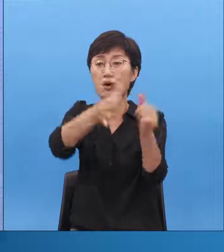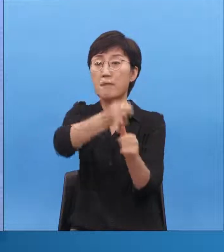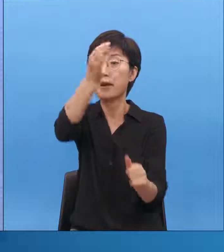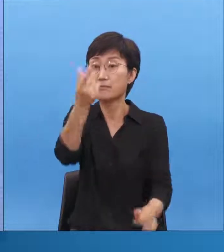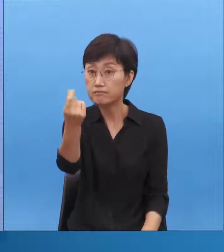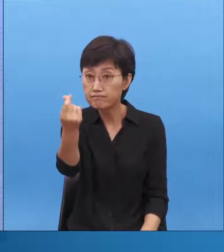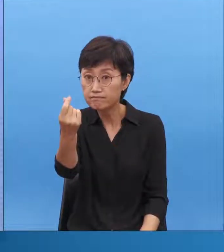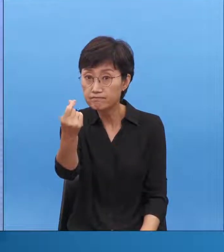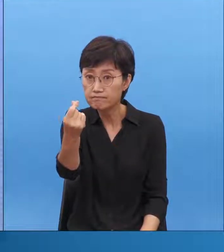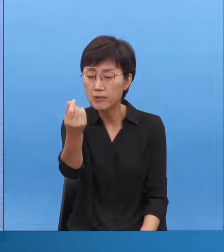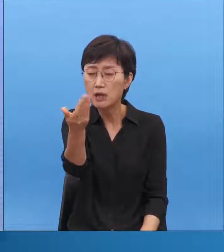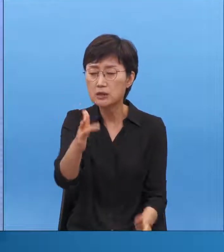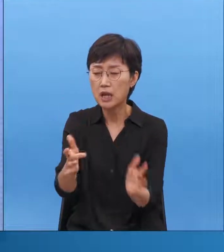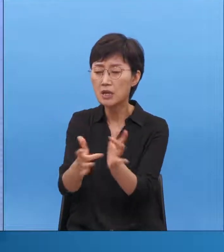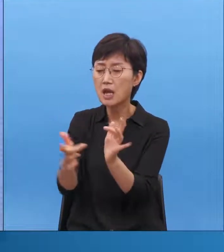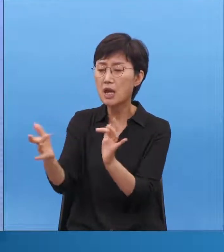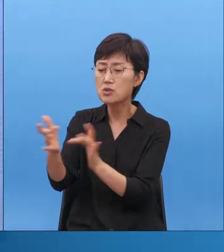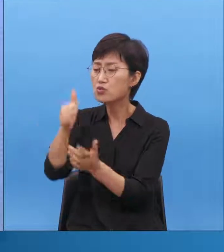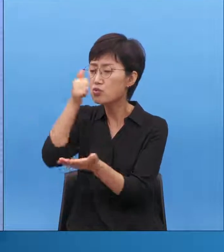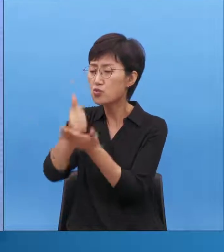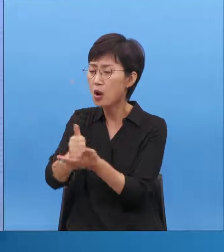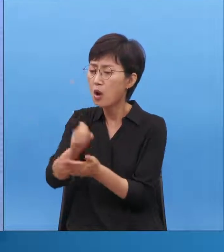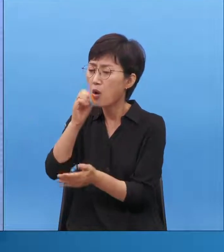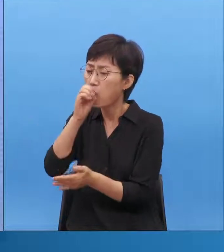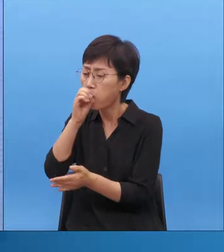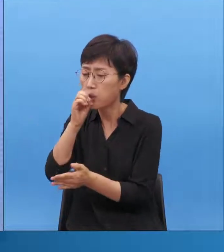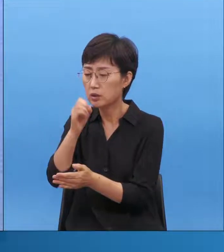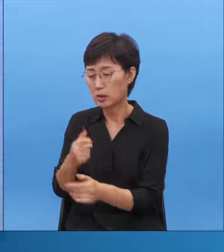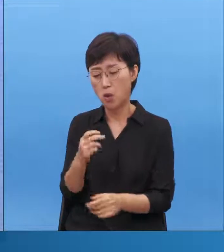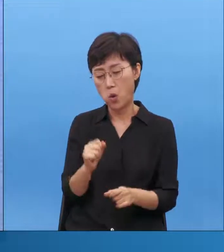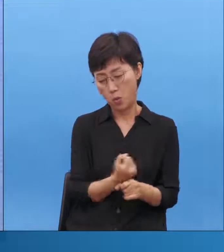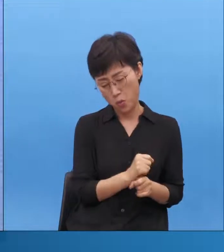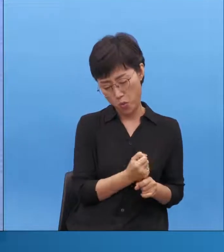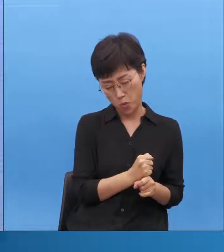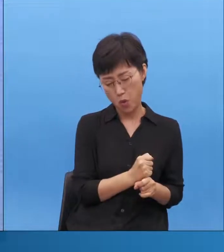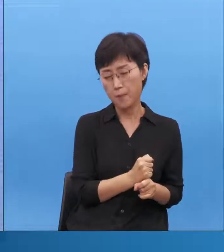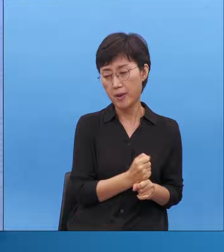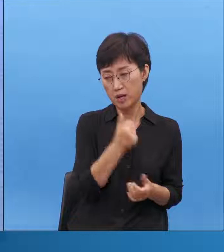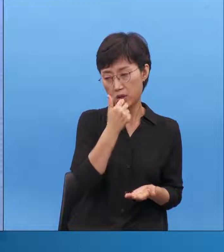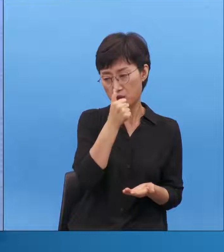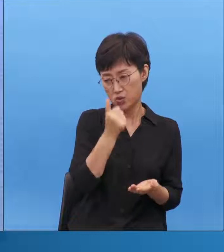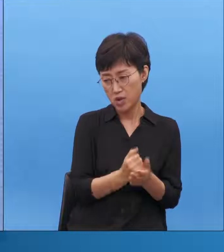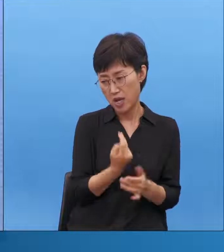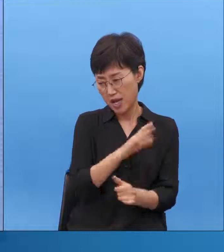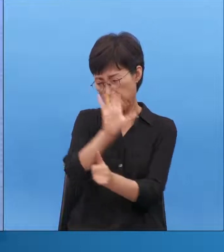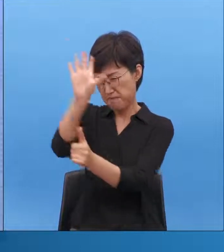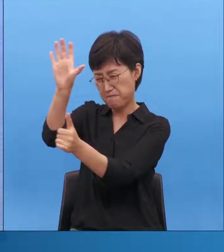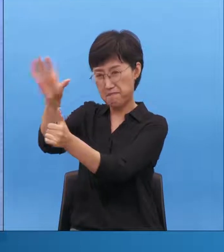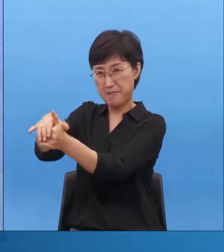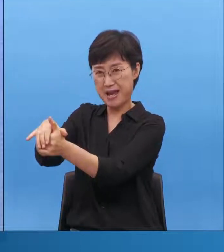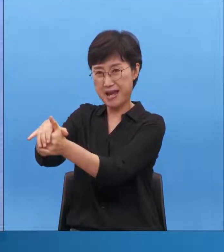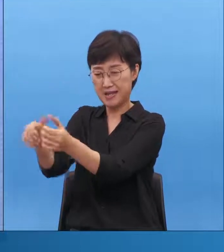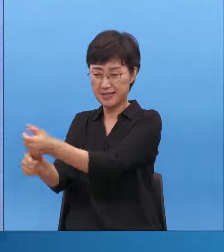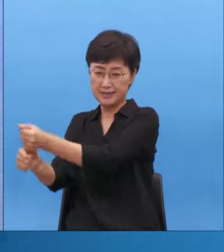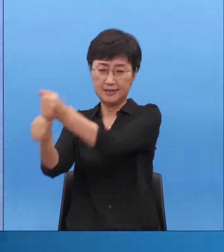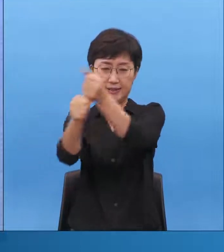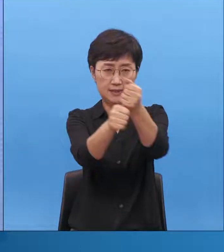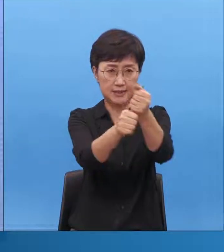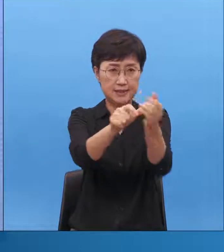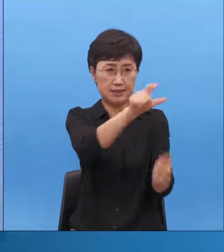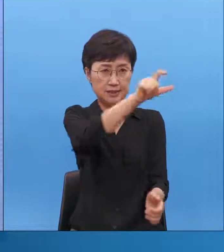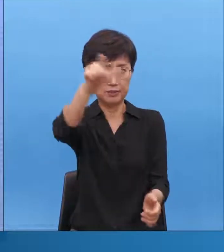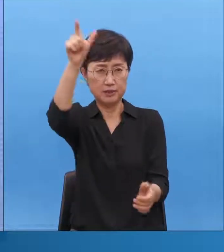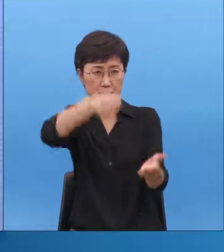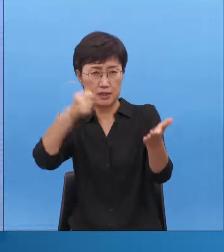they executed the worst criminals at the time. 그리고 예수님 따르는 자들을 완전히 이단으로 결정했습니다. And